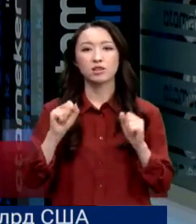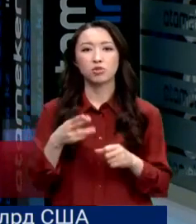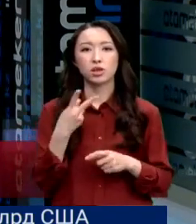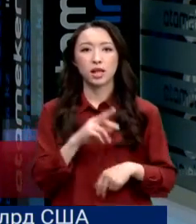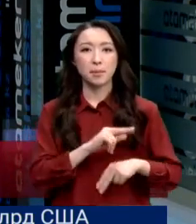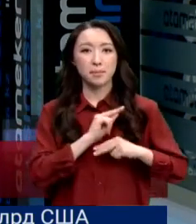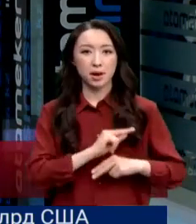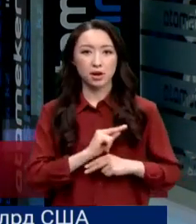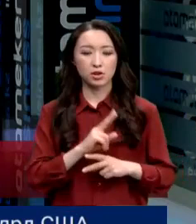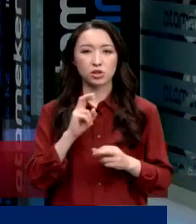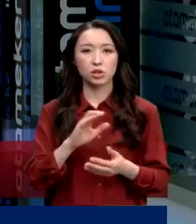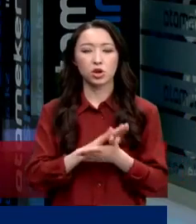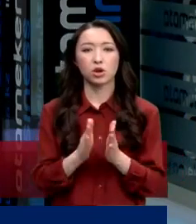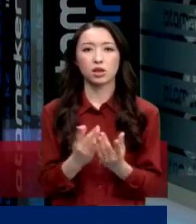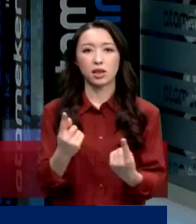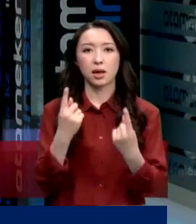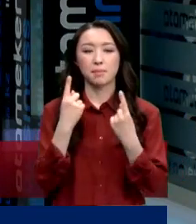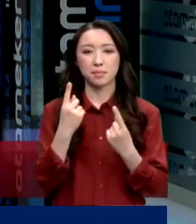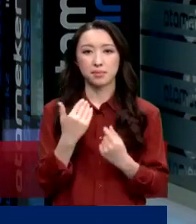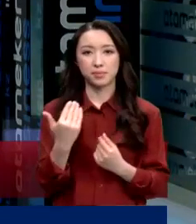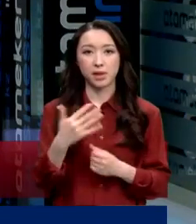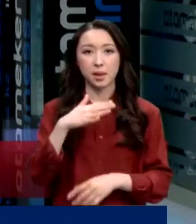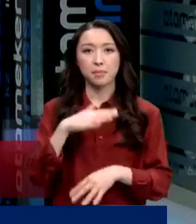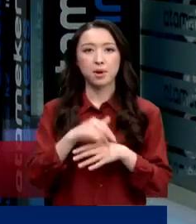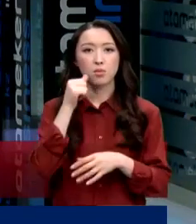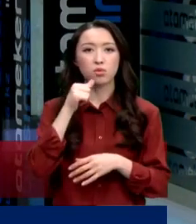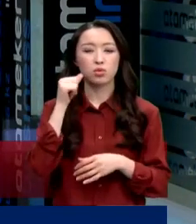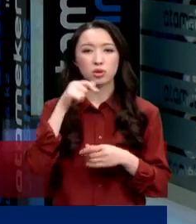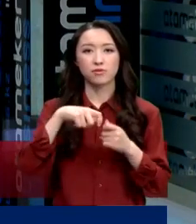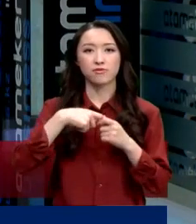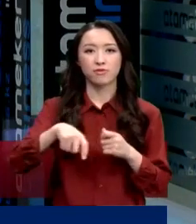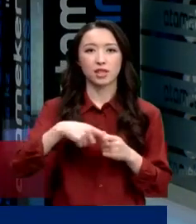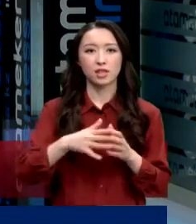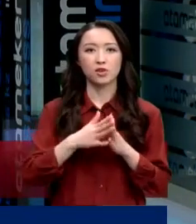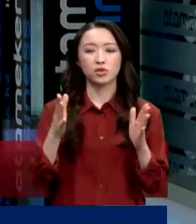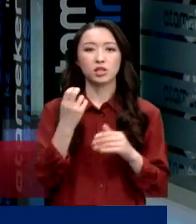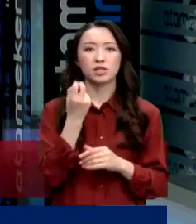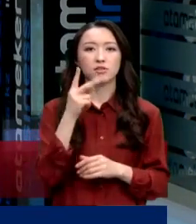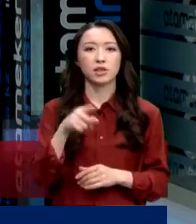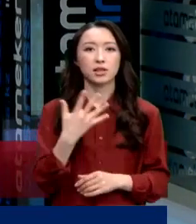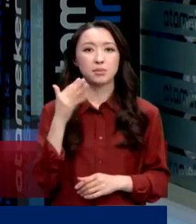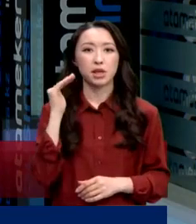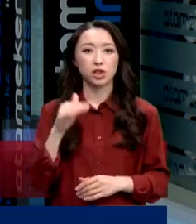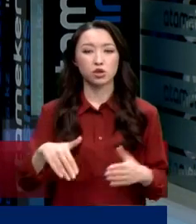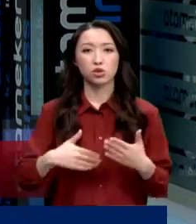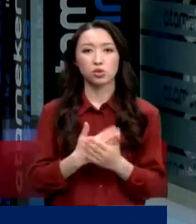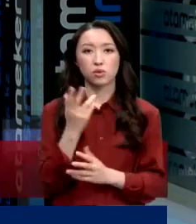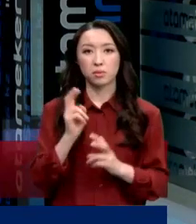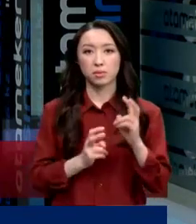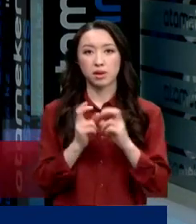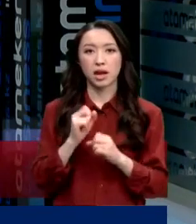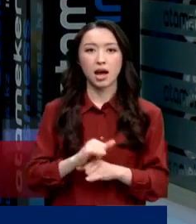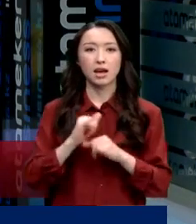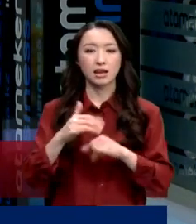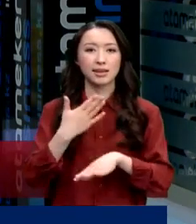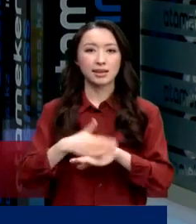в условиях глобальных вызовов. Банк в прошлом году профинансировал свыше 12,5 тысячи новых предприятий, а прирост